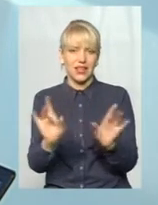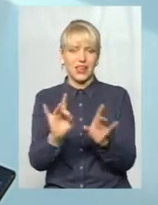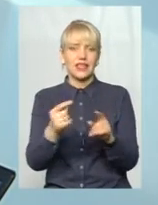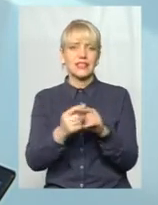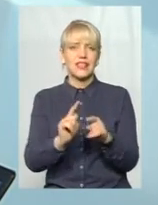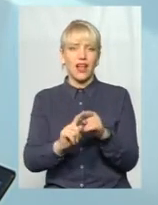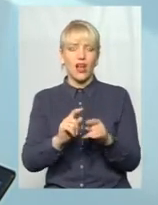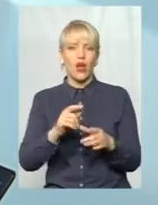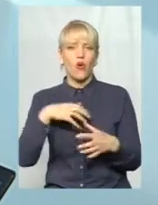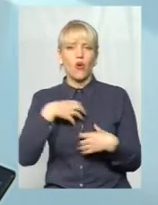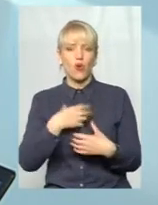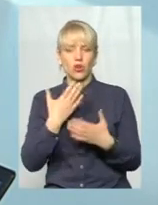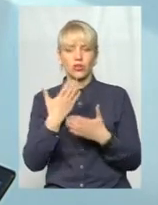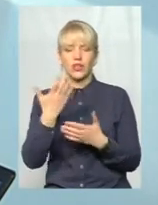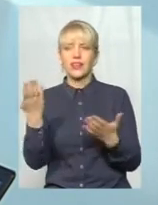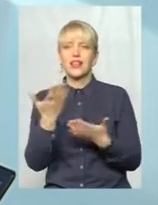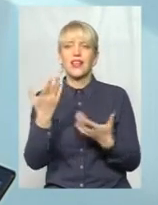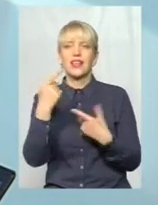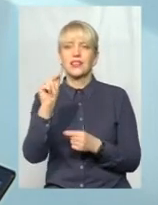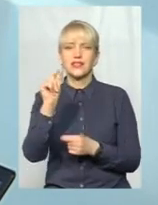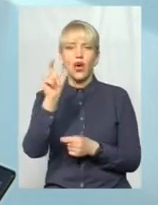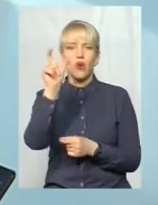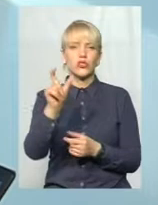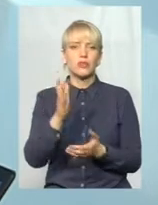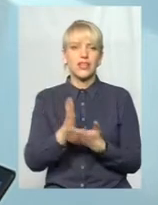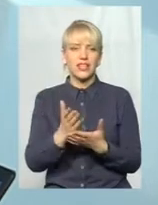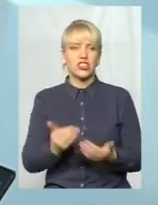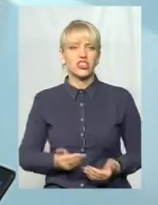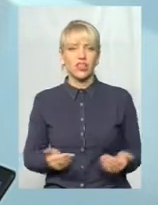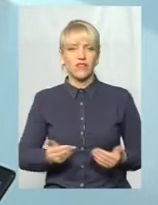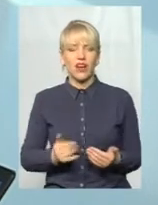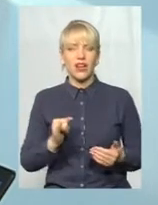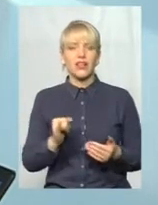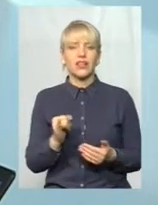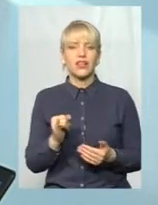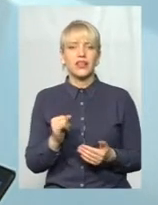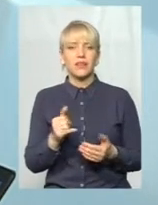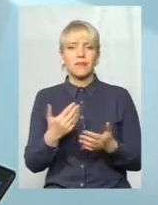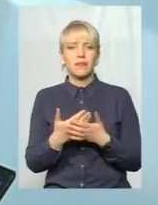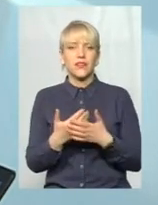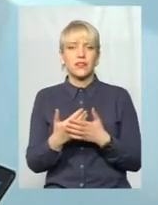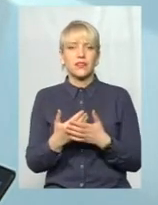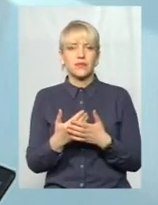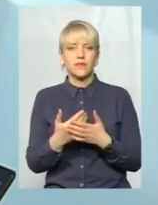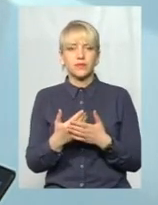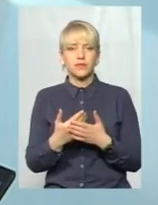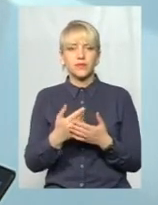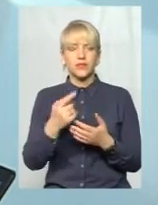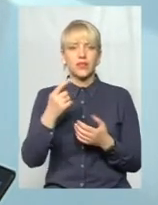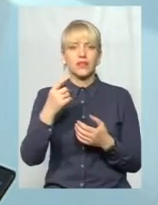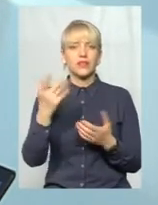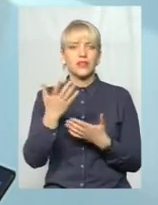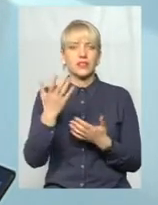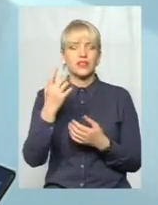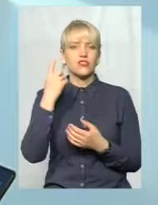про те, що десь особа, можливо, ще є жива і хапатися за Любу ниточку, звук